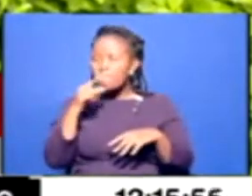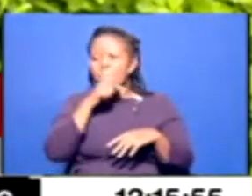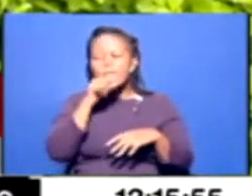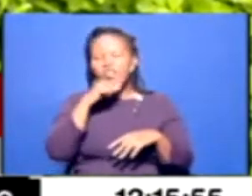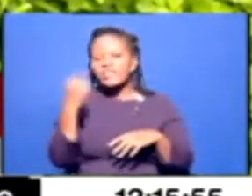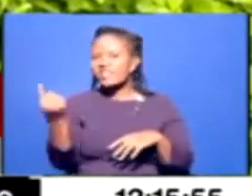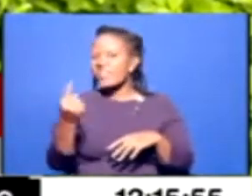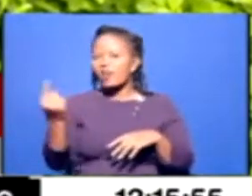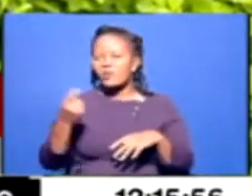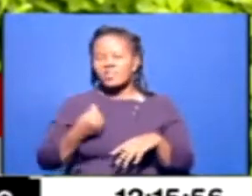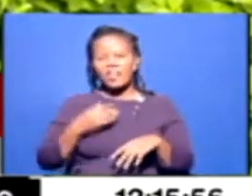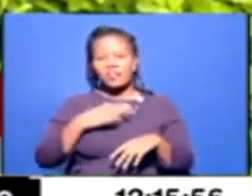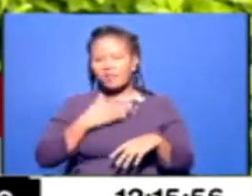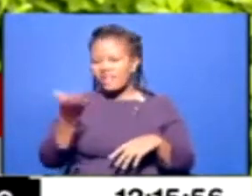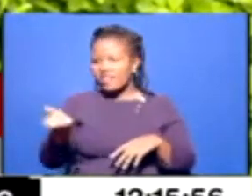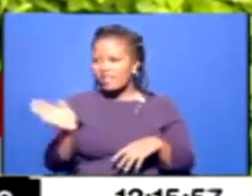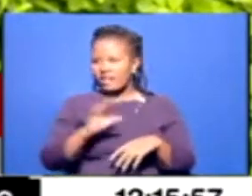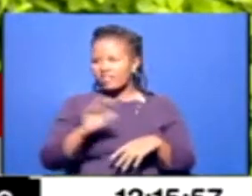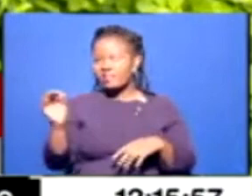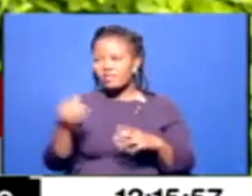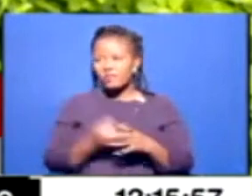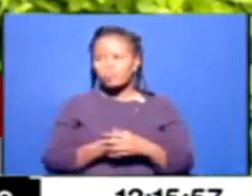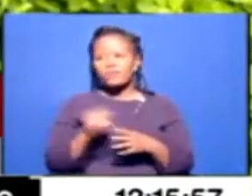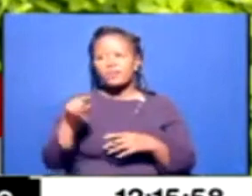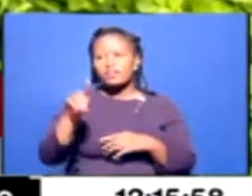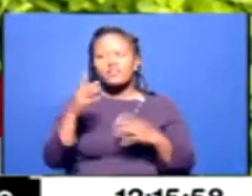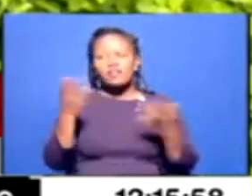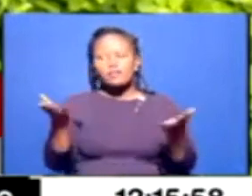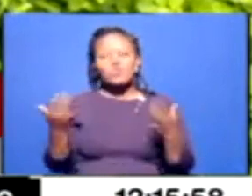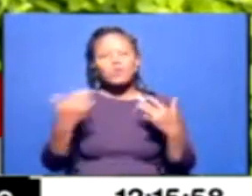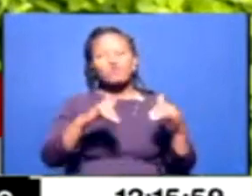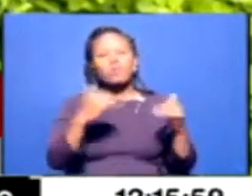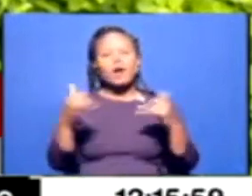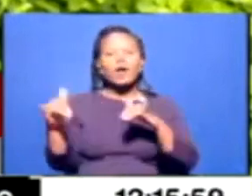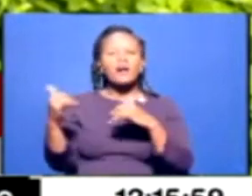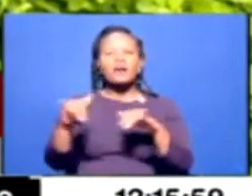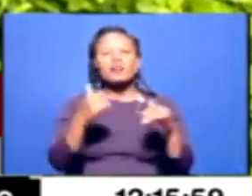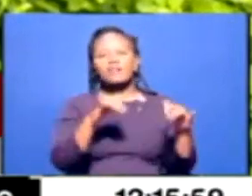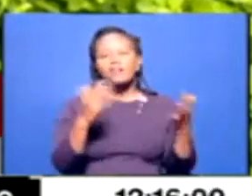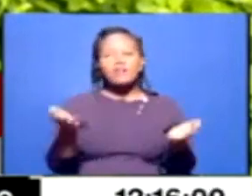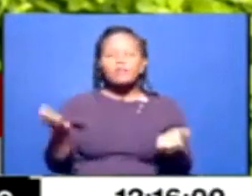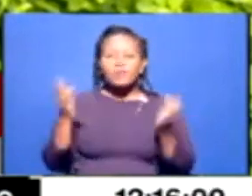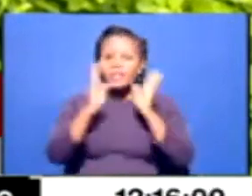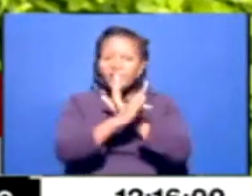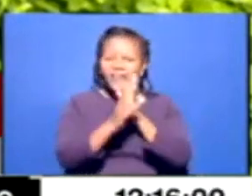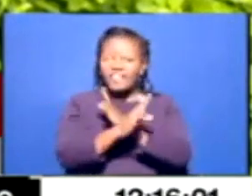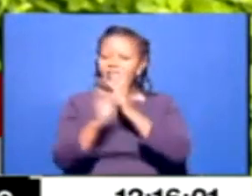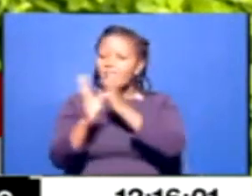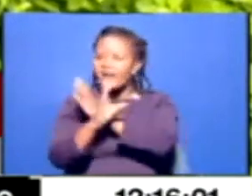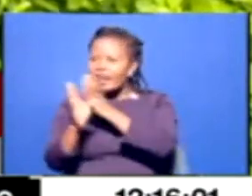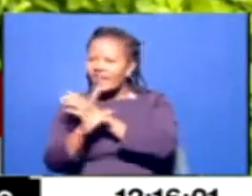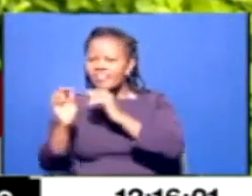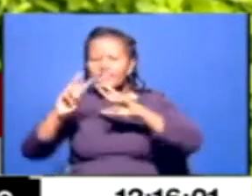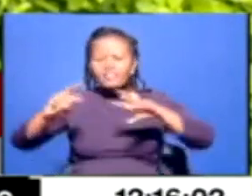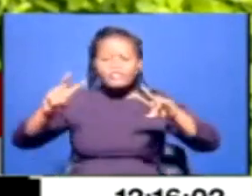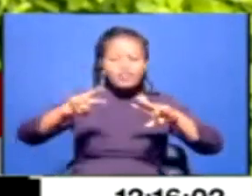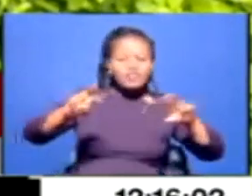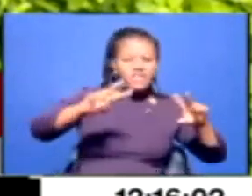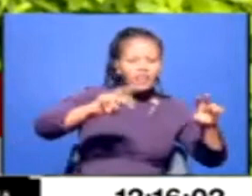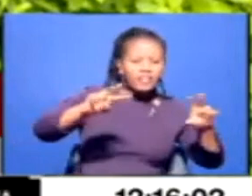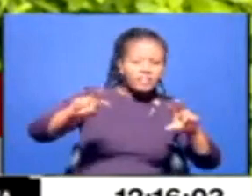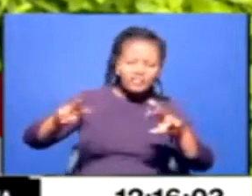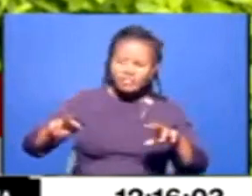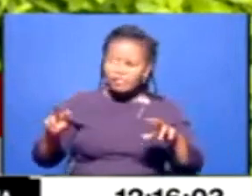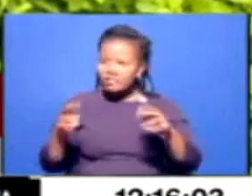hakukua. Walikuwa watu wanachificha, wanachesa mchezo kuchificha na mtu akienda kutambua mwingine hivo. Sasa vile